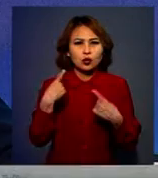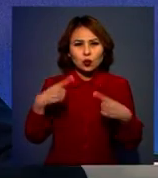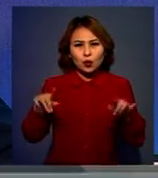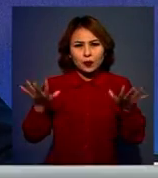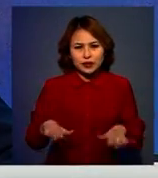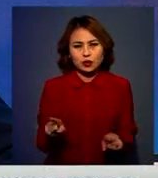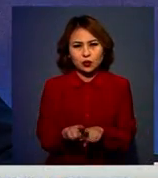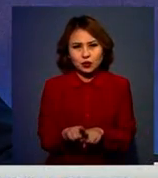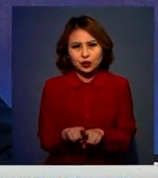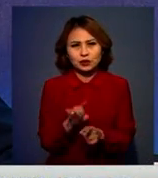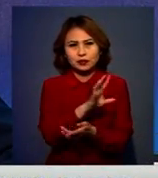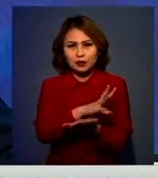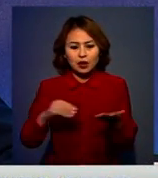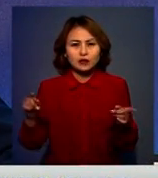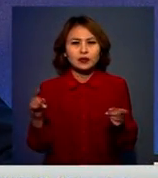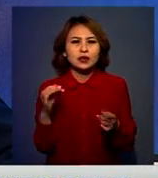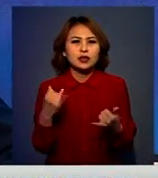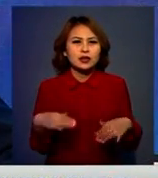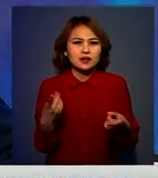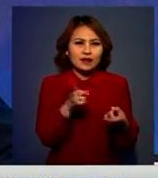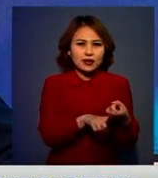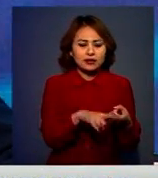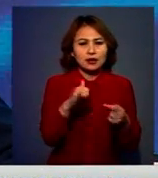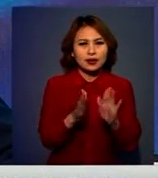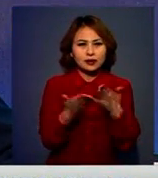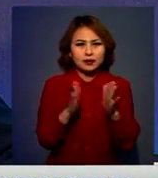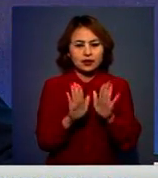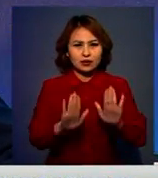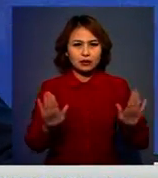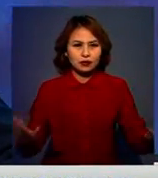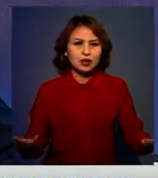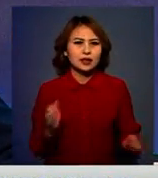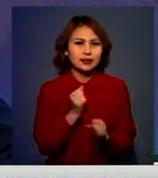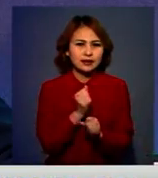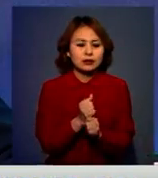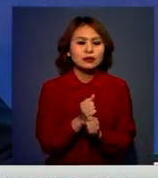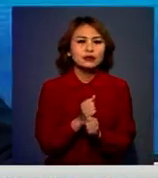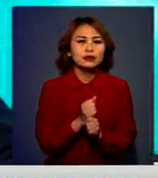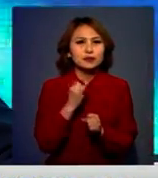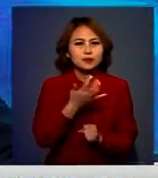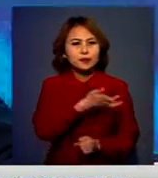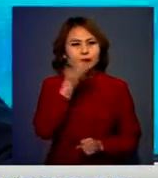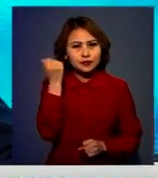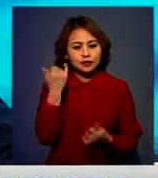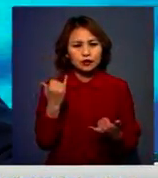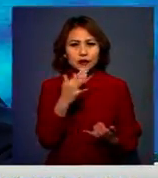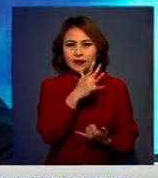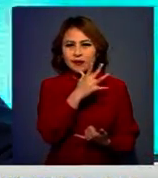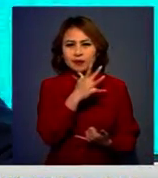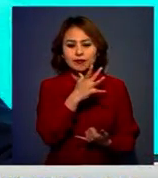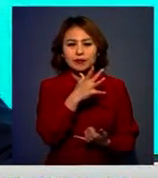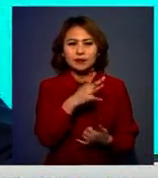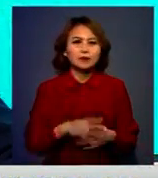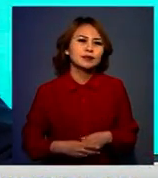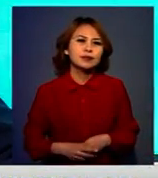жатырған. Енді осыған байланысты біз осы кітап көрме жәрмеңкесін өткізу арқылы қазіргі мынау алмағайып заман